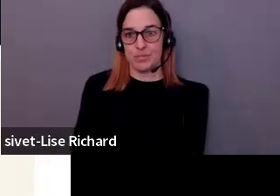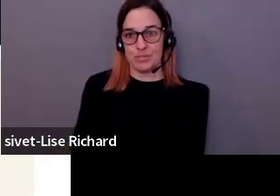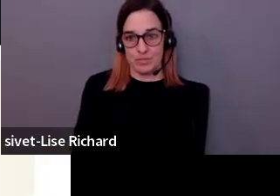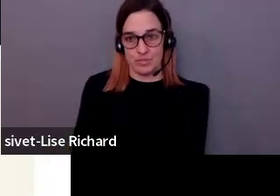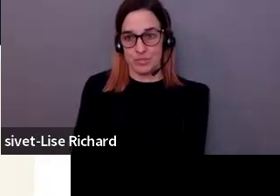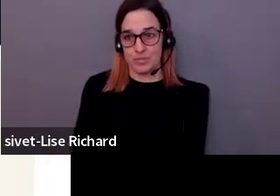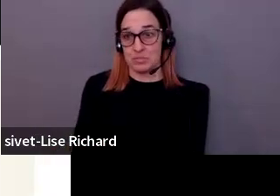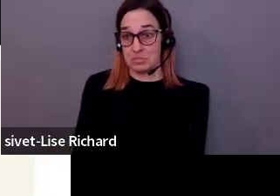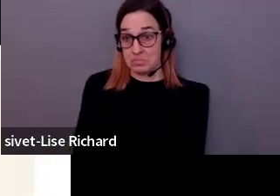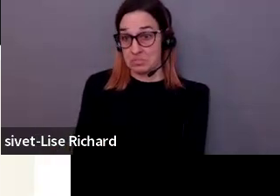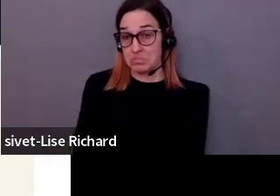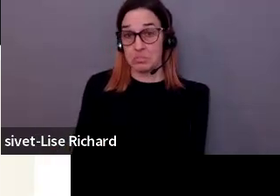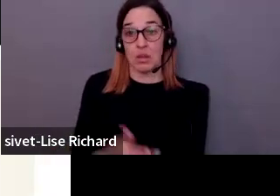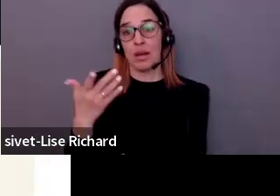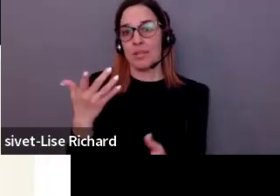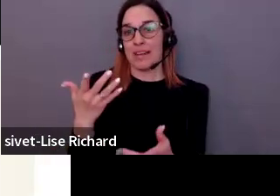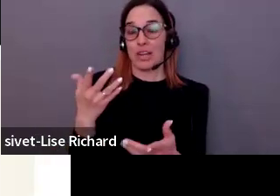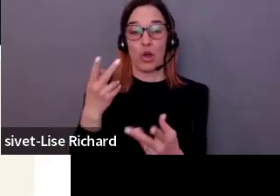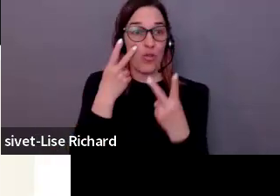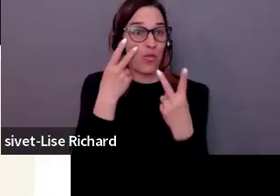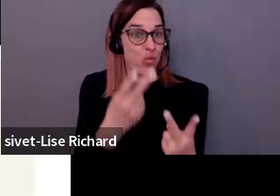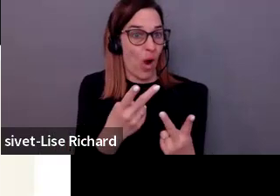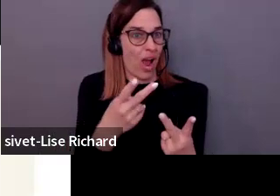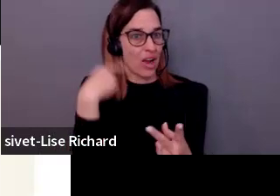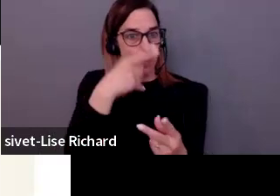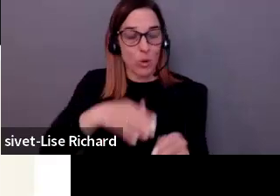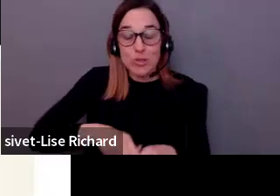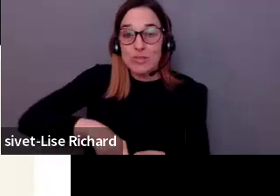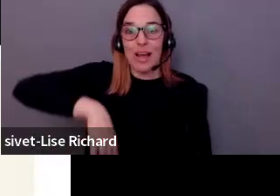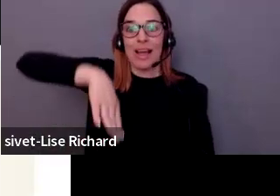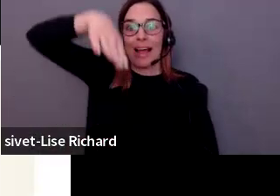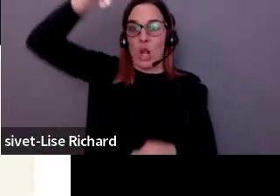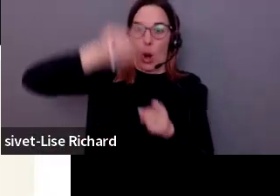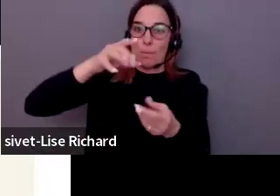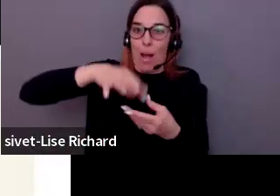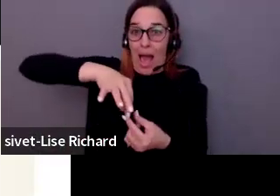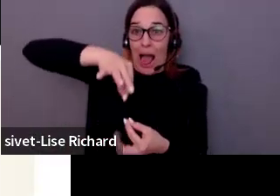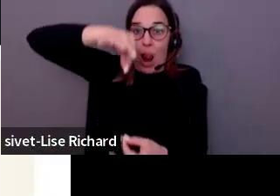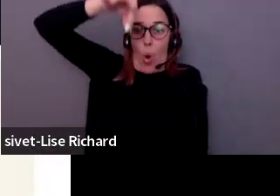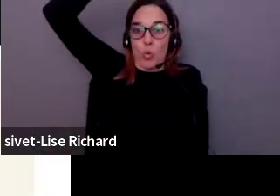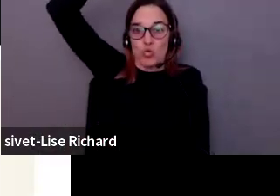Donc, on n'attire pas l'attention, puis ça donne un effet vertical. Ça donne un effet comme allongé.